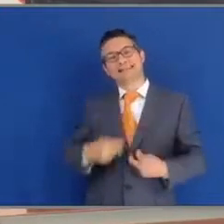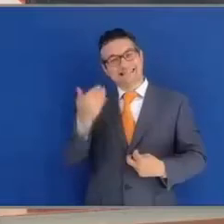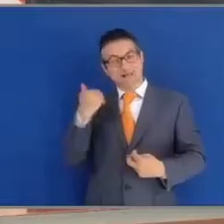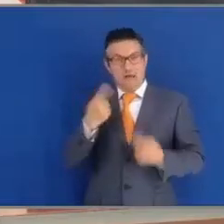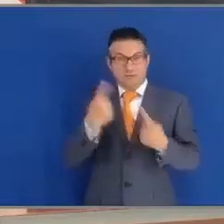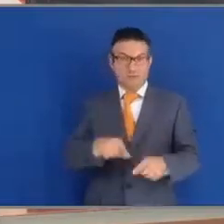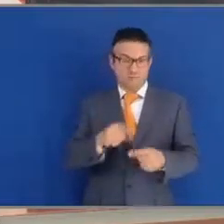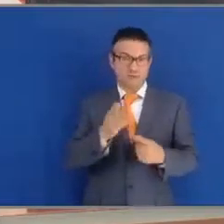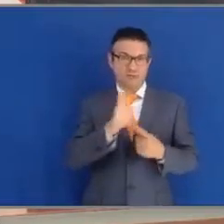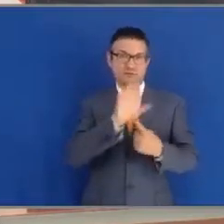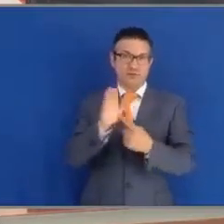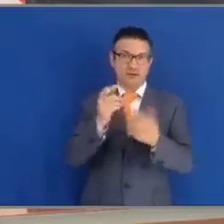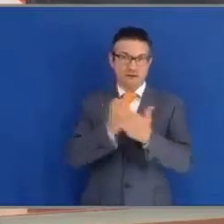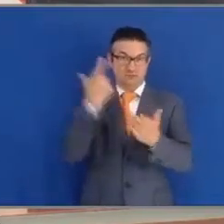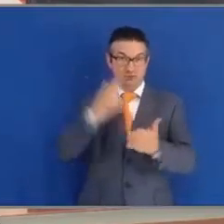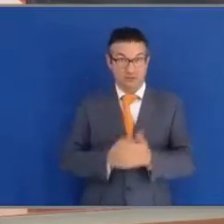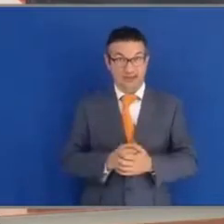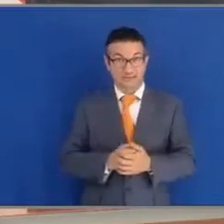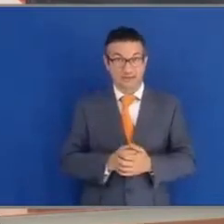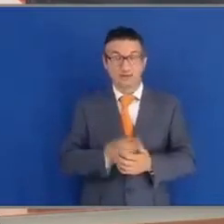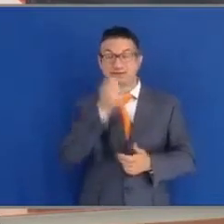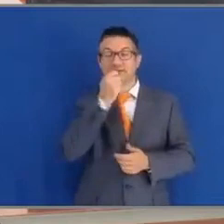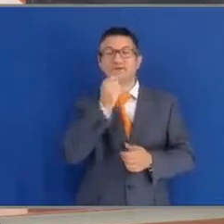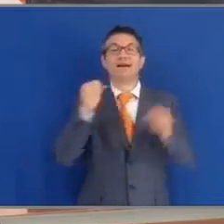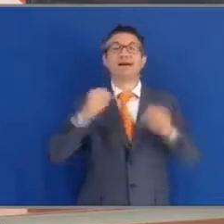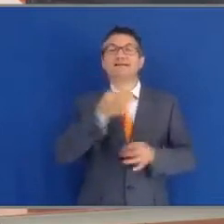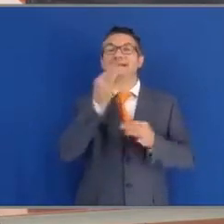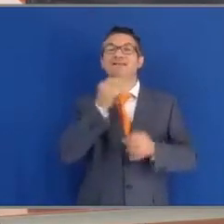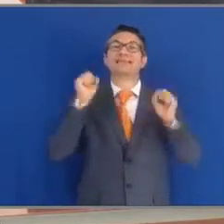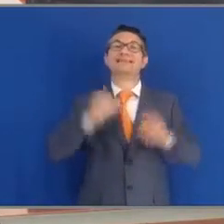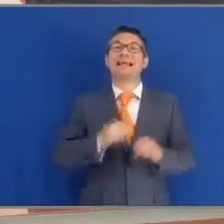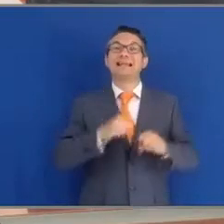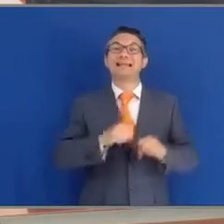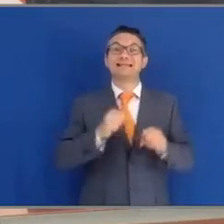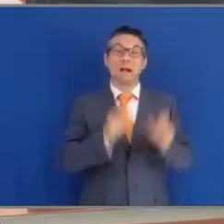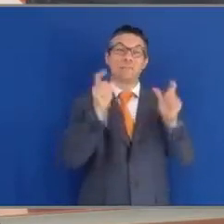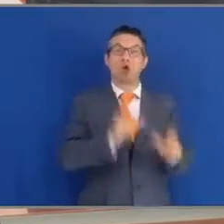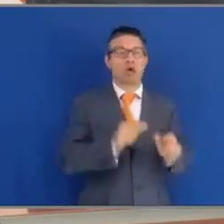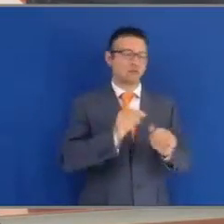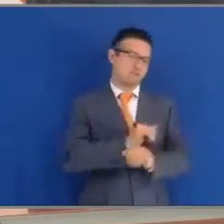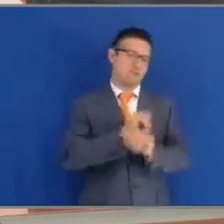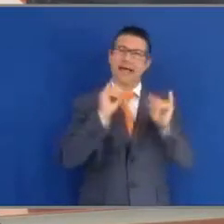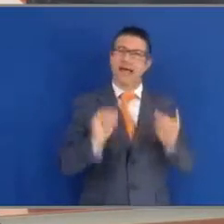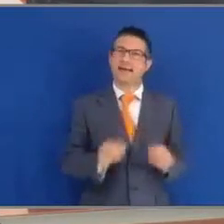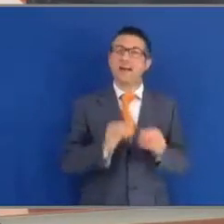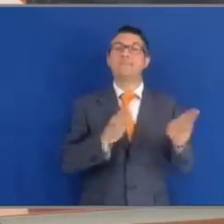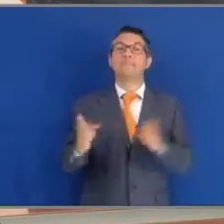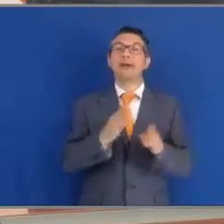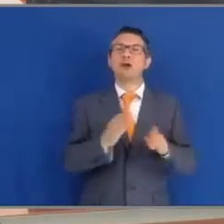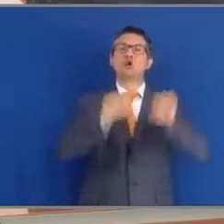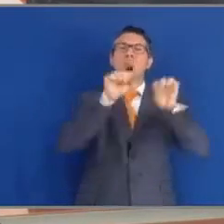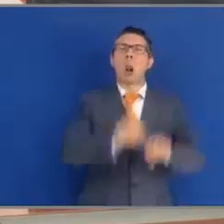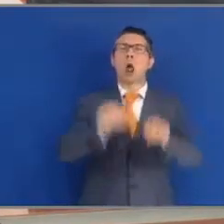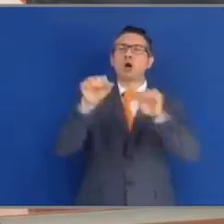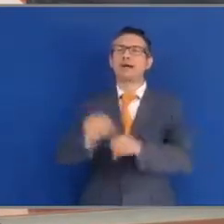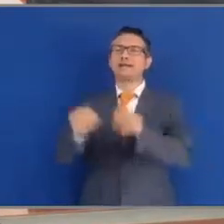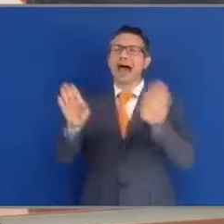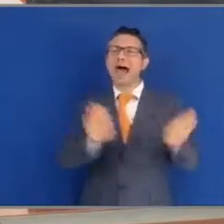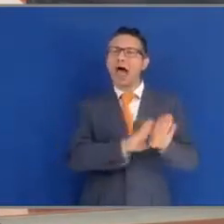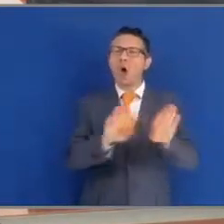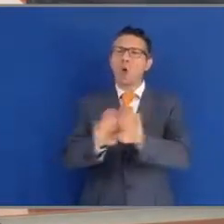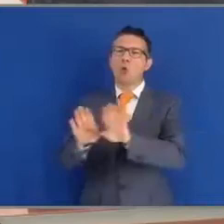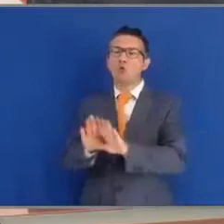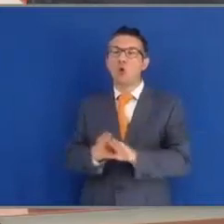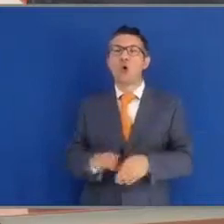dire, il sistema non si è mai bloccato. Io amo ricordare che durante il periodo lockdown in questa regione sono stati fatti